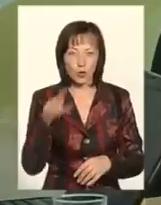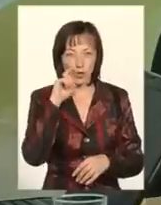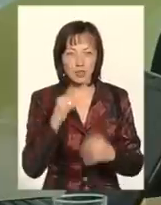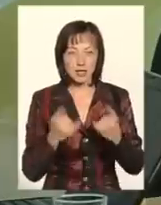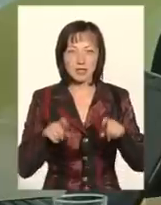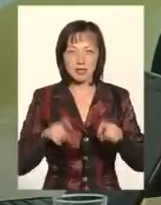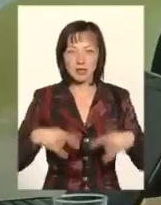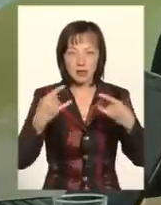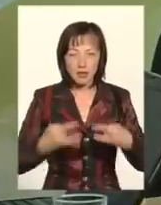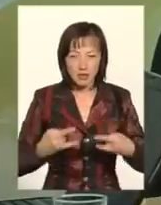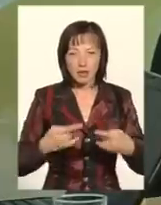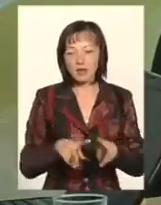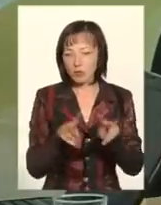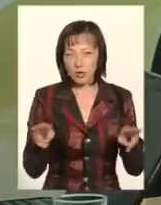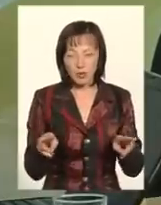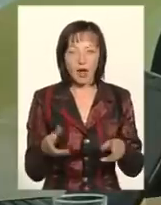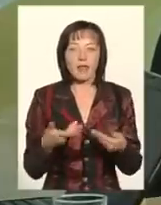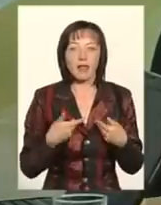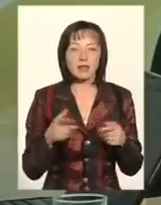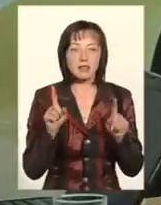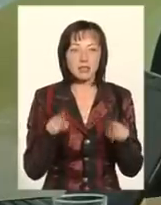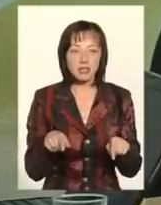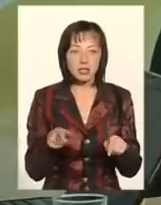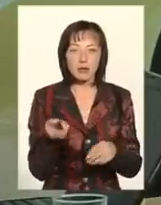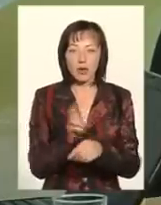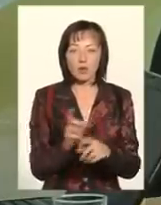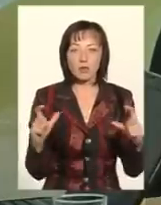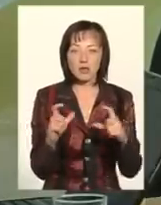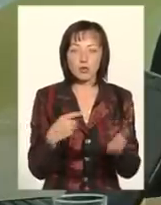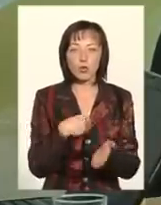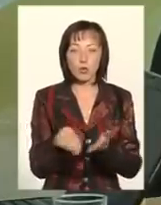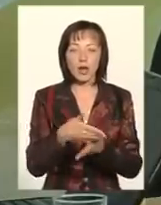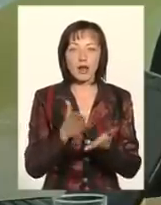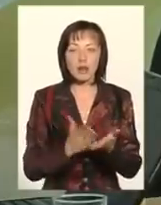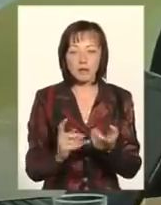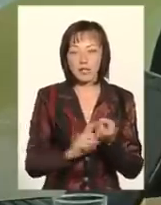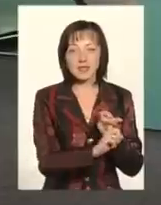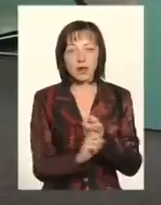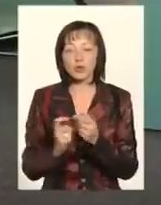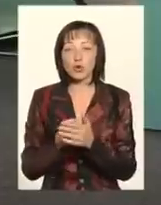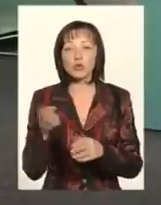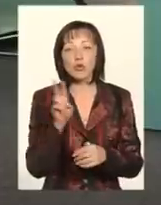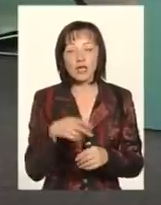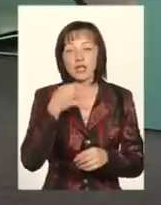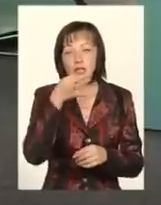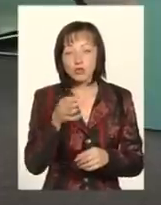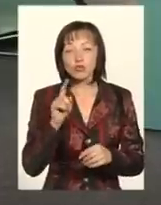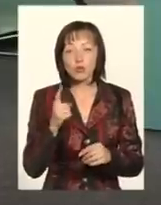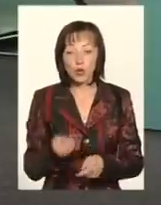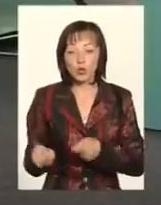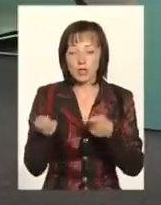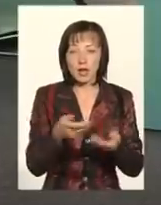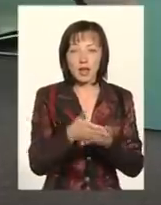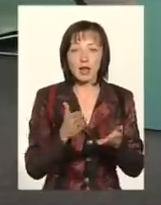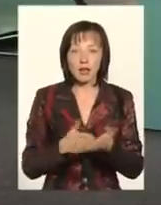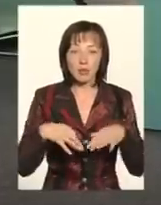сидять зараз за екраном телевізора і тому подібне в нас даже хліб ми приходимо в магазин купуємо він прив'язаний до долара я вам скажу чого Бо доставка хліба